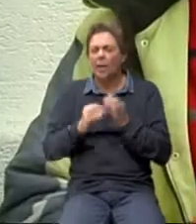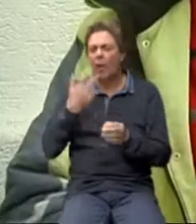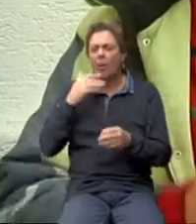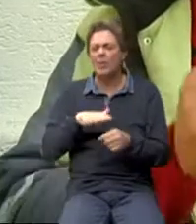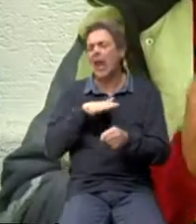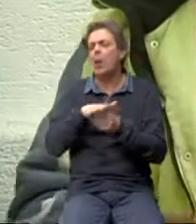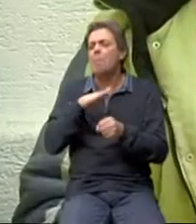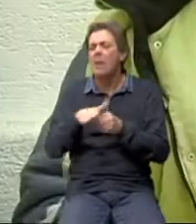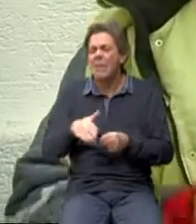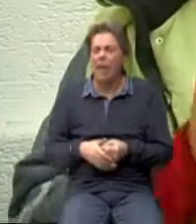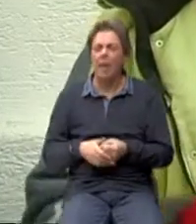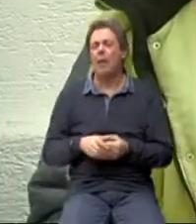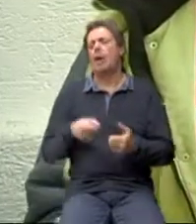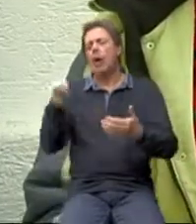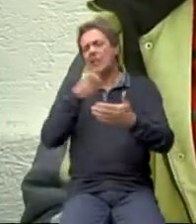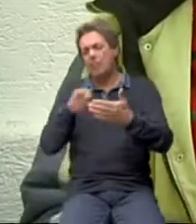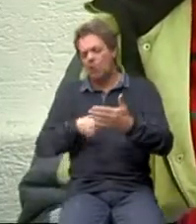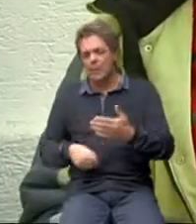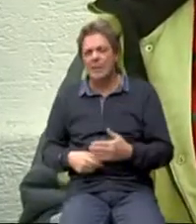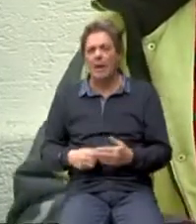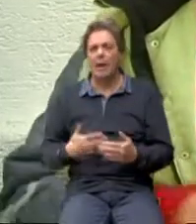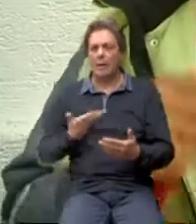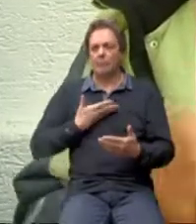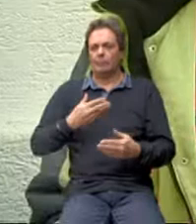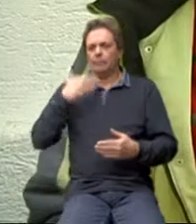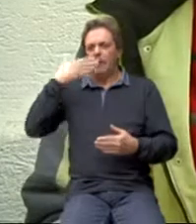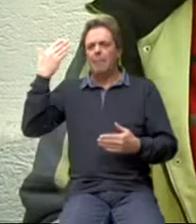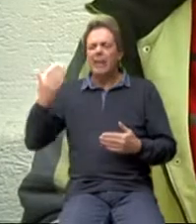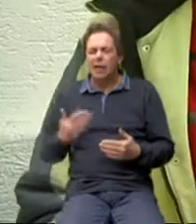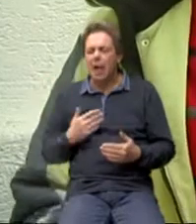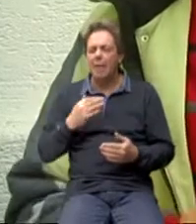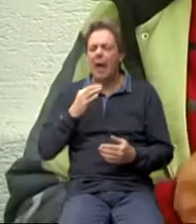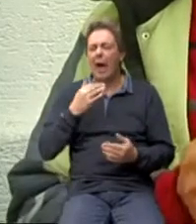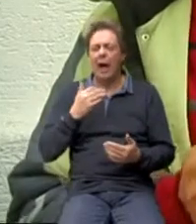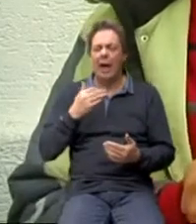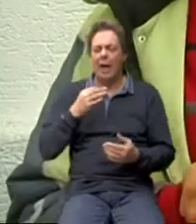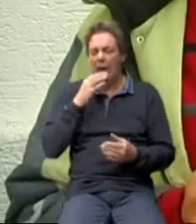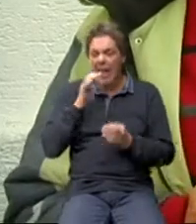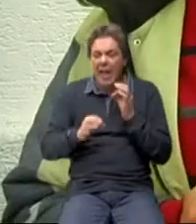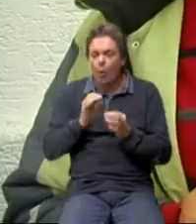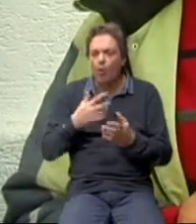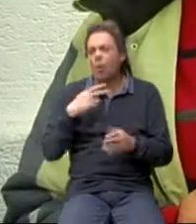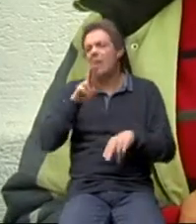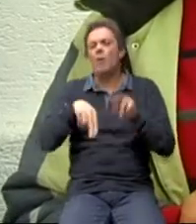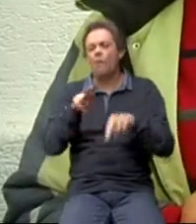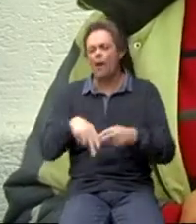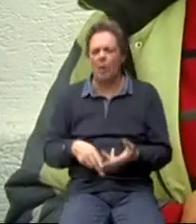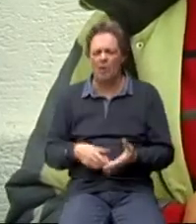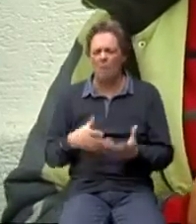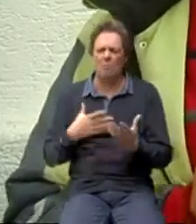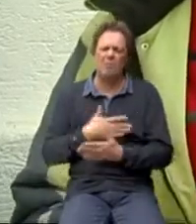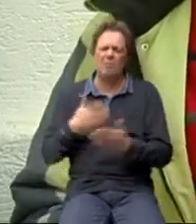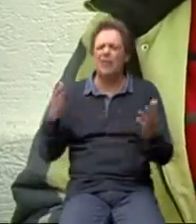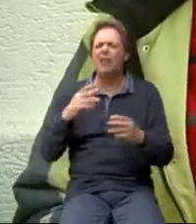piljevne cedra koja se pošprica, počne mirišati na jagodu i ofarbaju je. Trebaju se reći da većina sokova koji